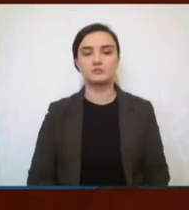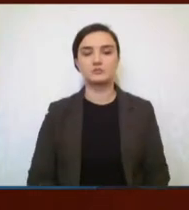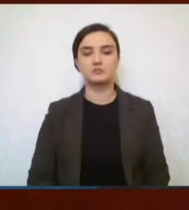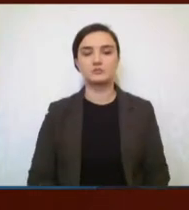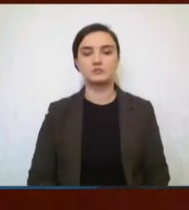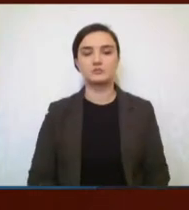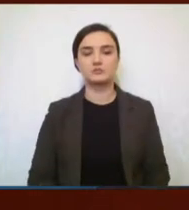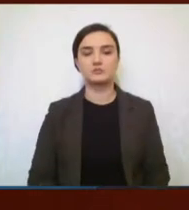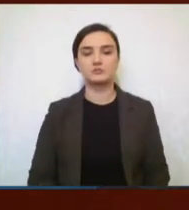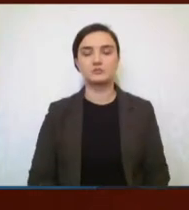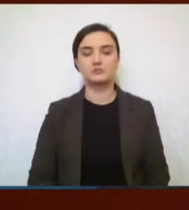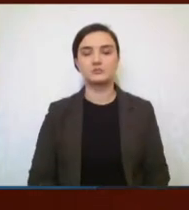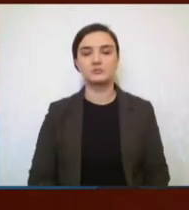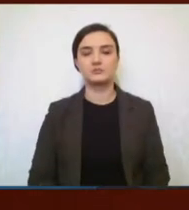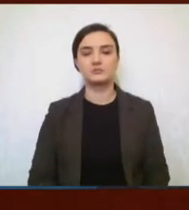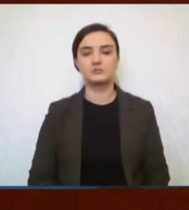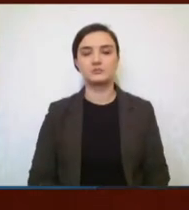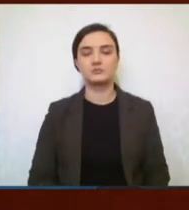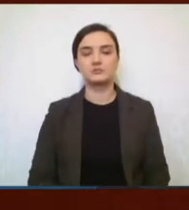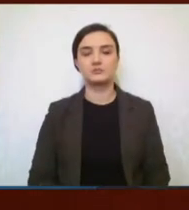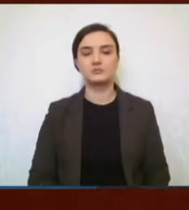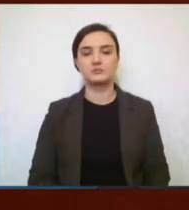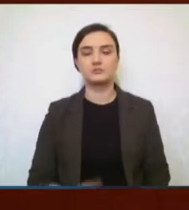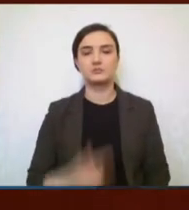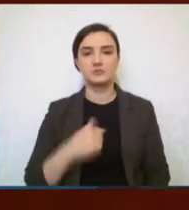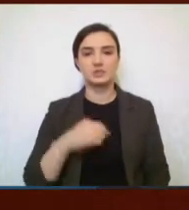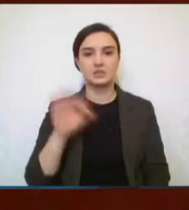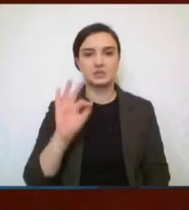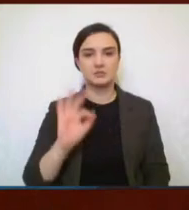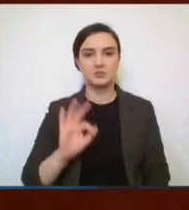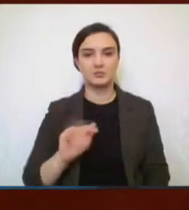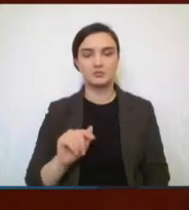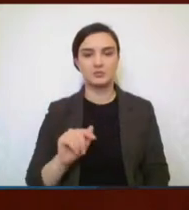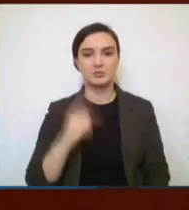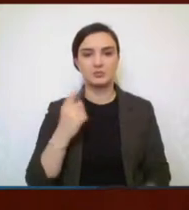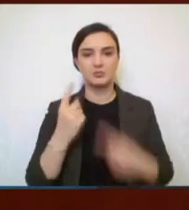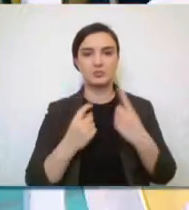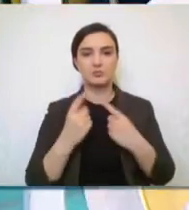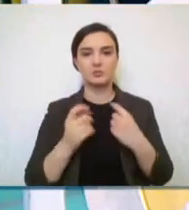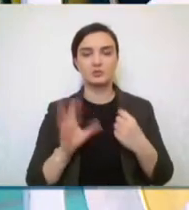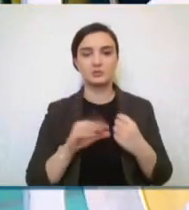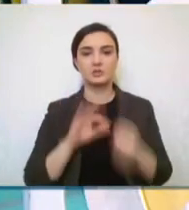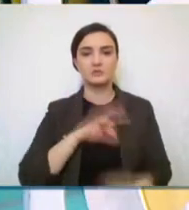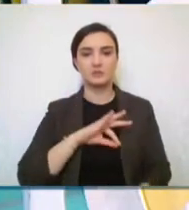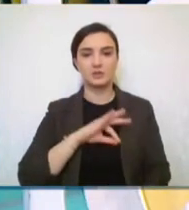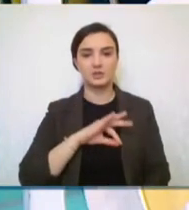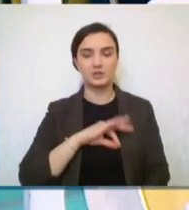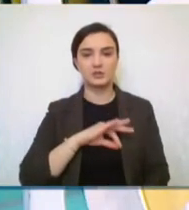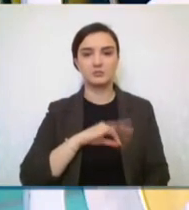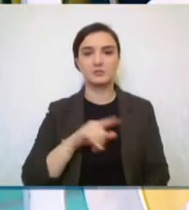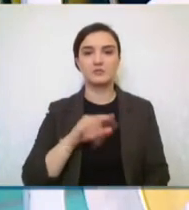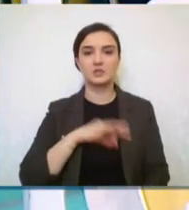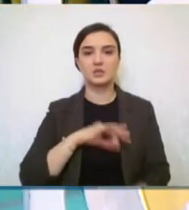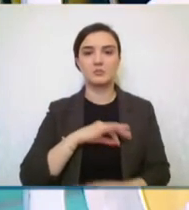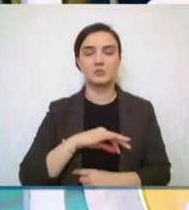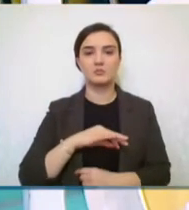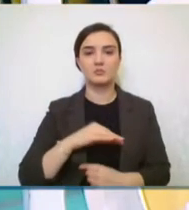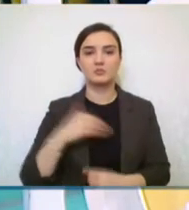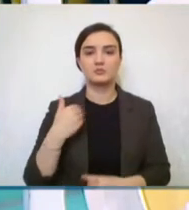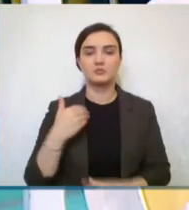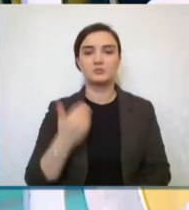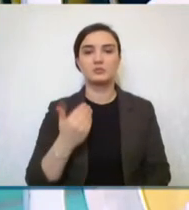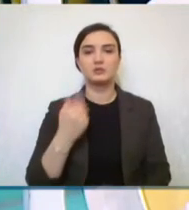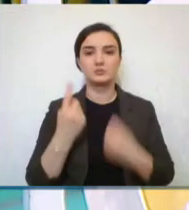ამ წყაროს ინფორმაციას ვიყენებ, ანუ სარგებლობ მისი ინფორმაციით,